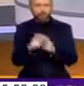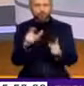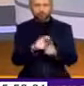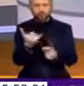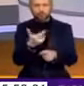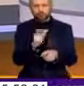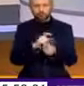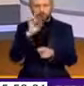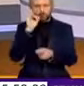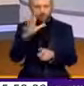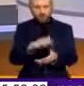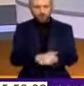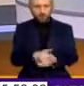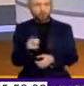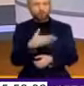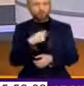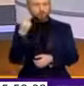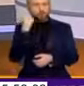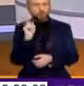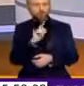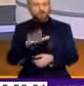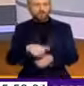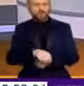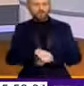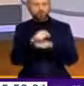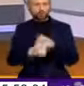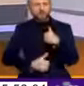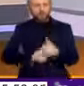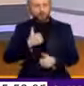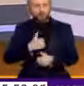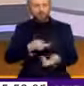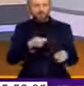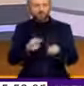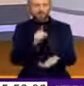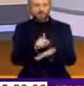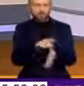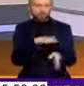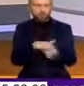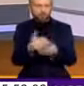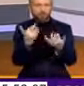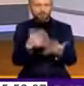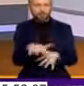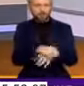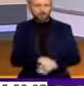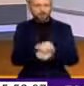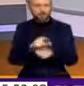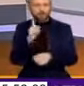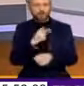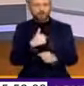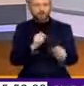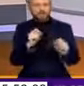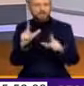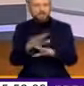таке дуже популярне. Тому ми думаємо, що все-таки після Революції Гідності влада мала би виконувати вимогу Майдану. І поки ми не